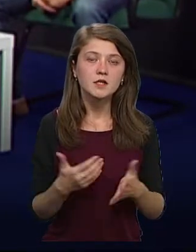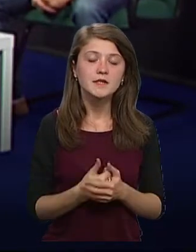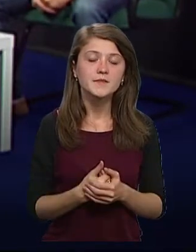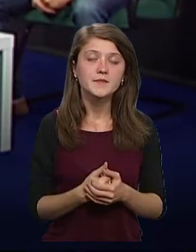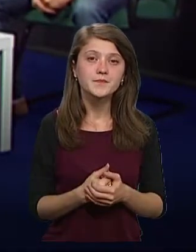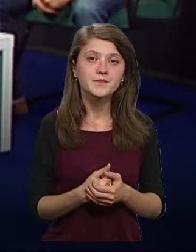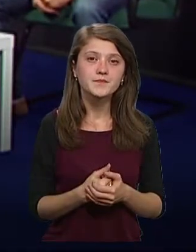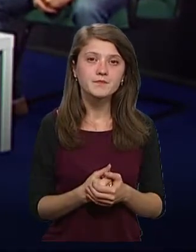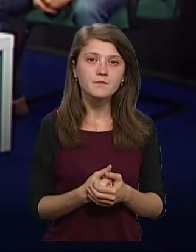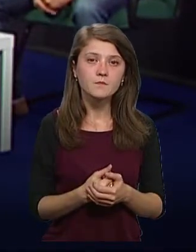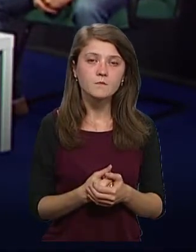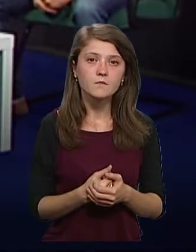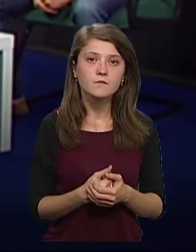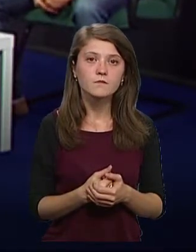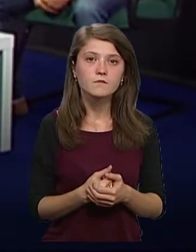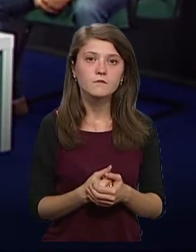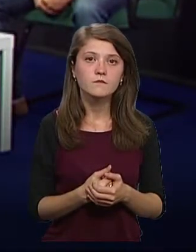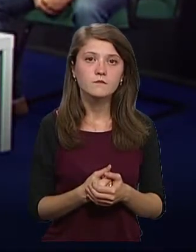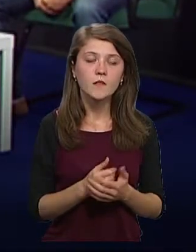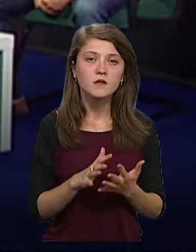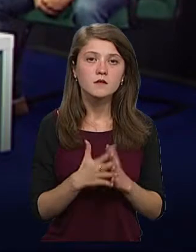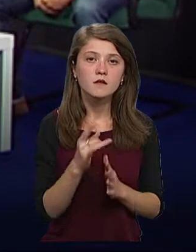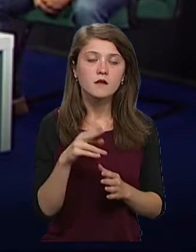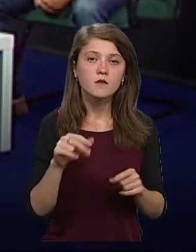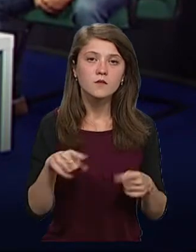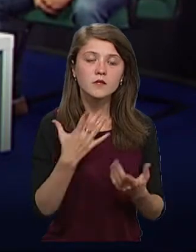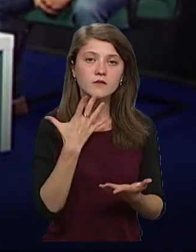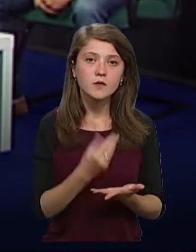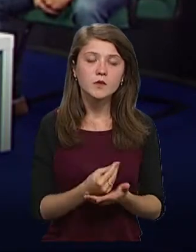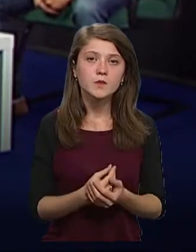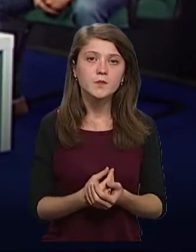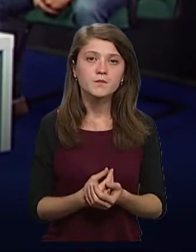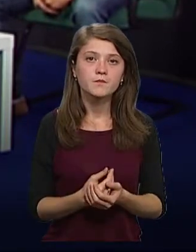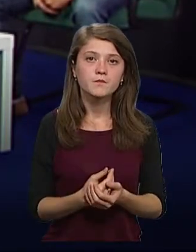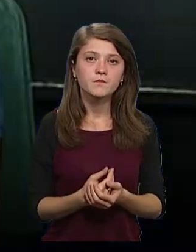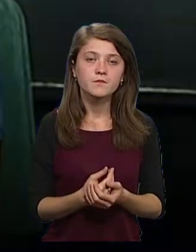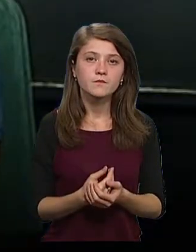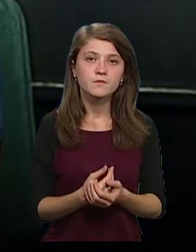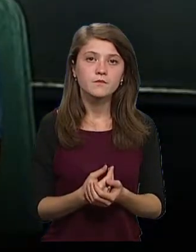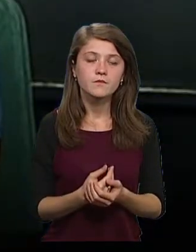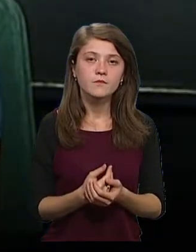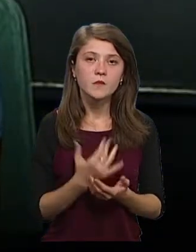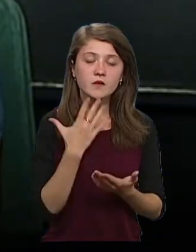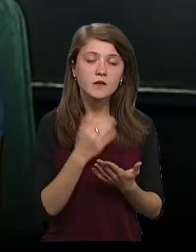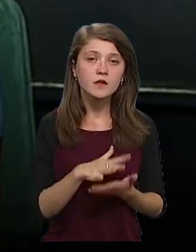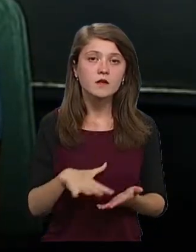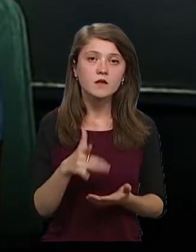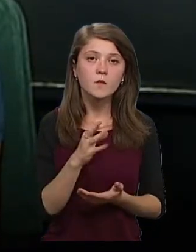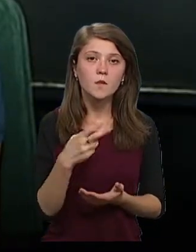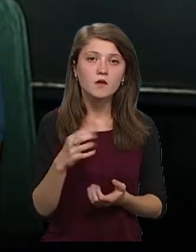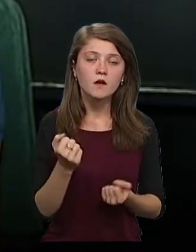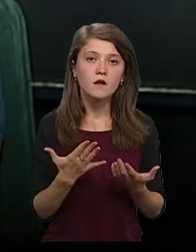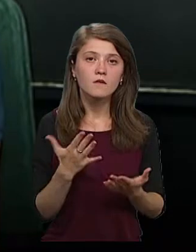Більшість. Да, якраз. Сьогодні Харитонівська сільська рада утворила свою і Шахоростівецька свою об'єднану територіальну громаду,